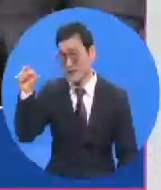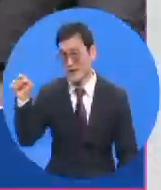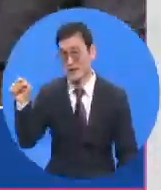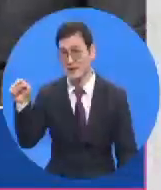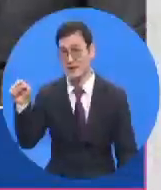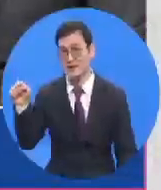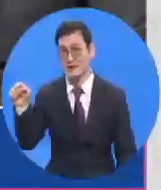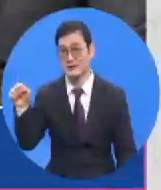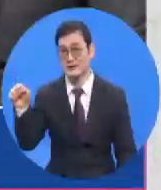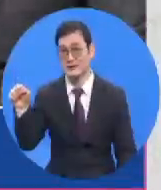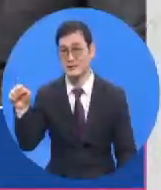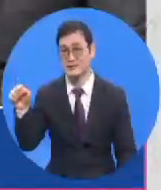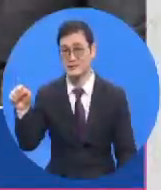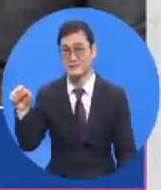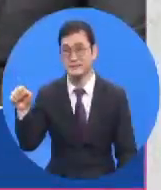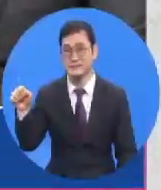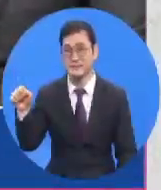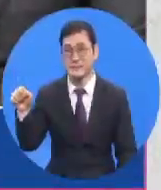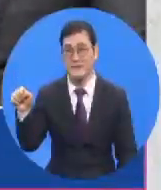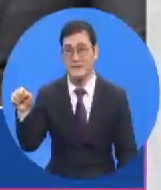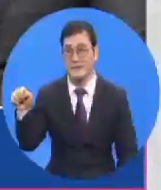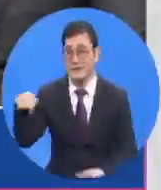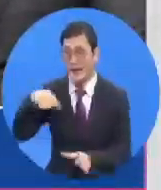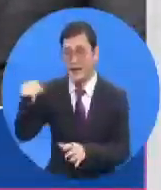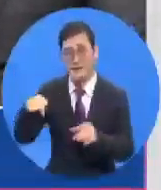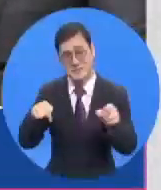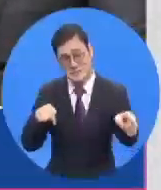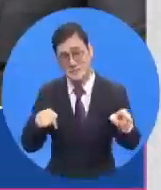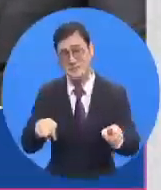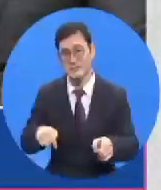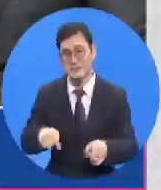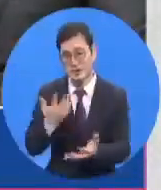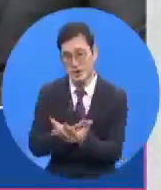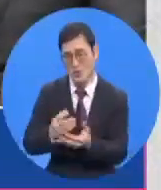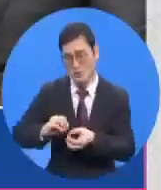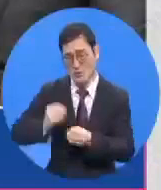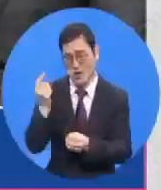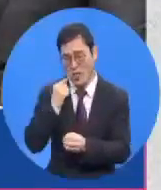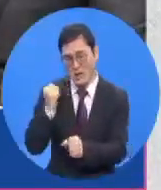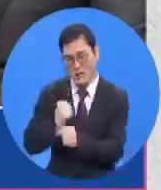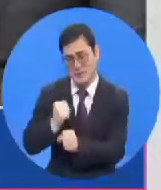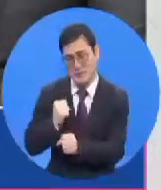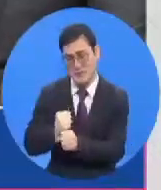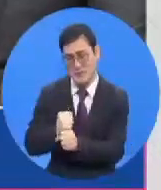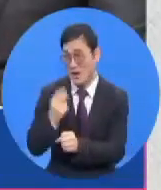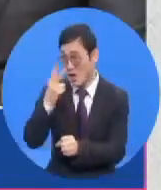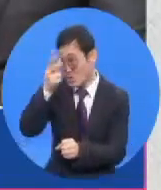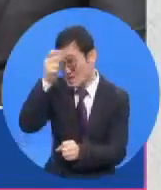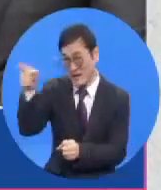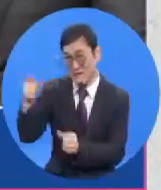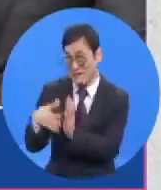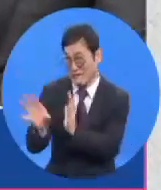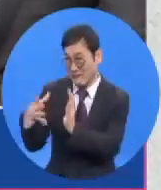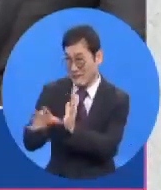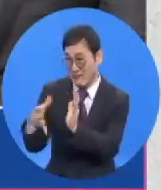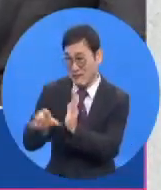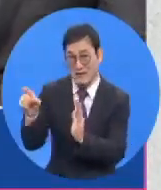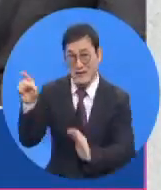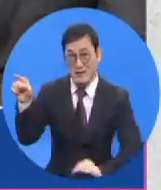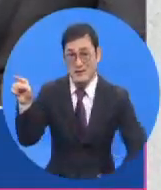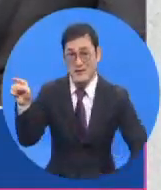일개 검사가 무소불위에 서류 같은 것도 조작해가지고 할 수 있는 게 검찰의 무서운 힘이라는 거를 저